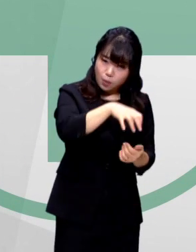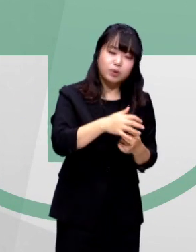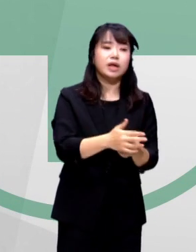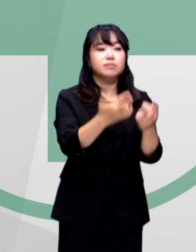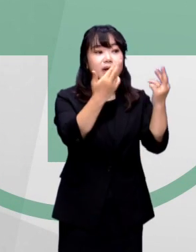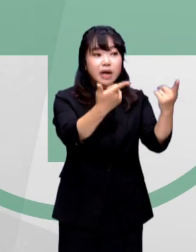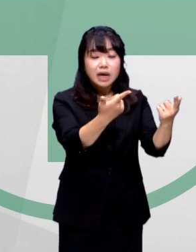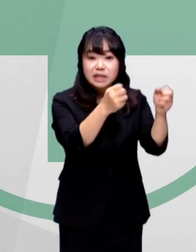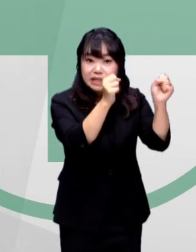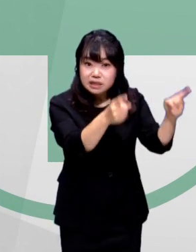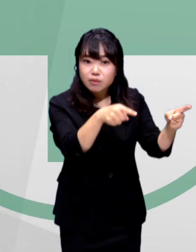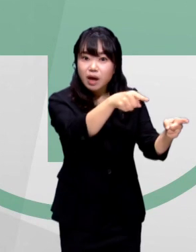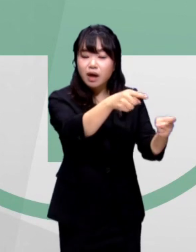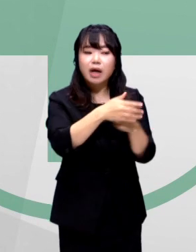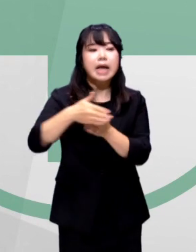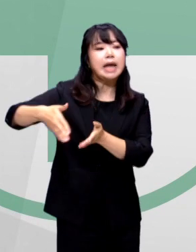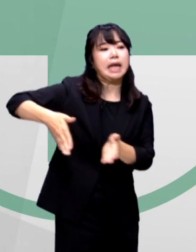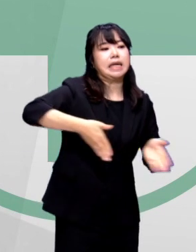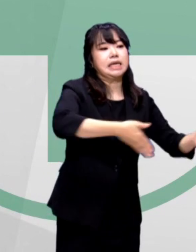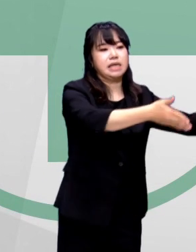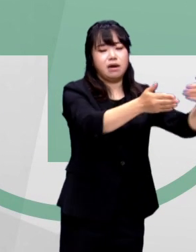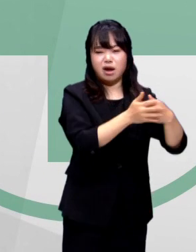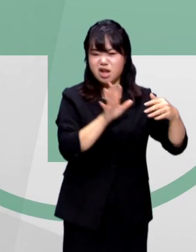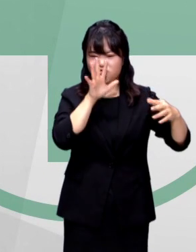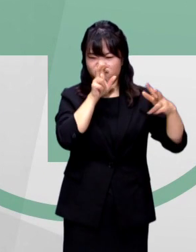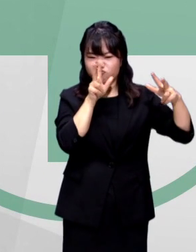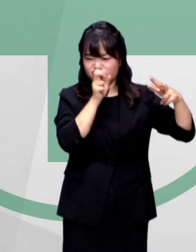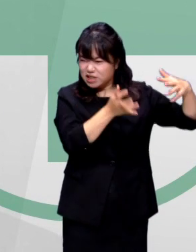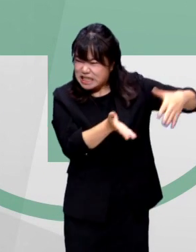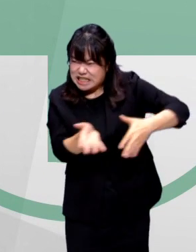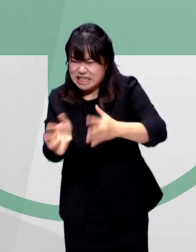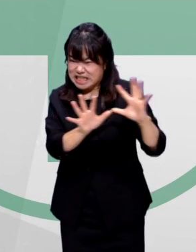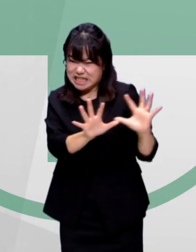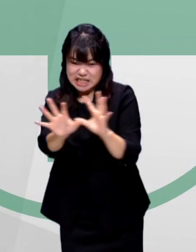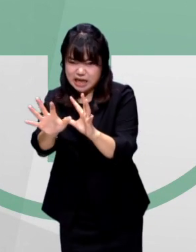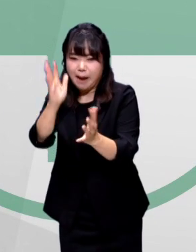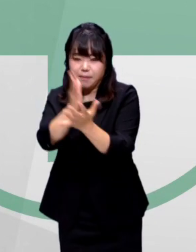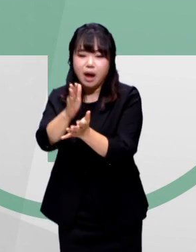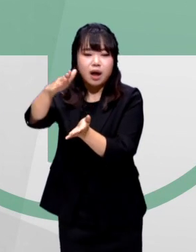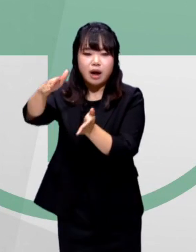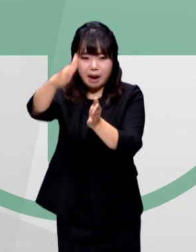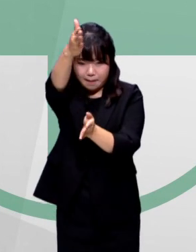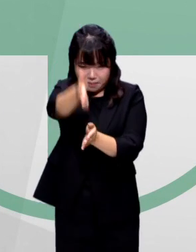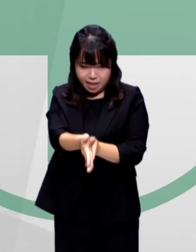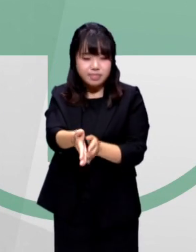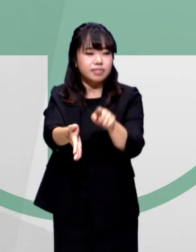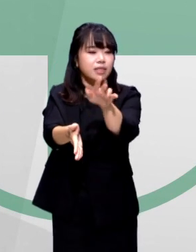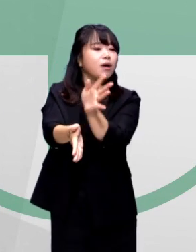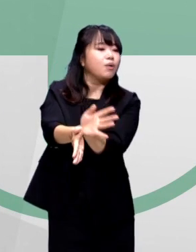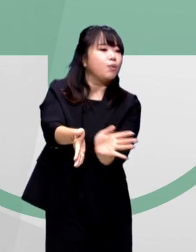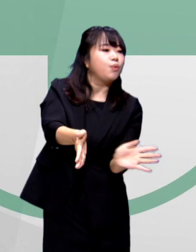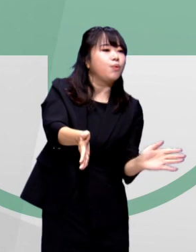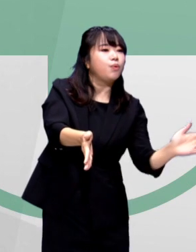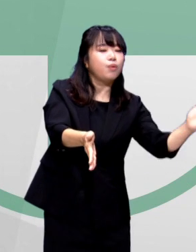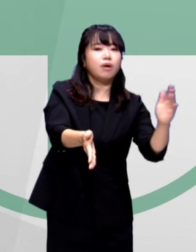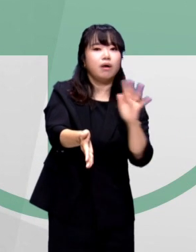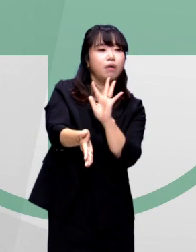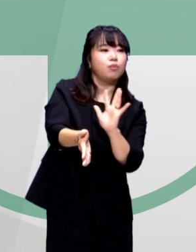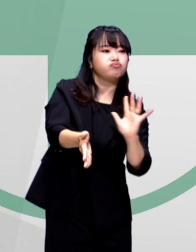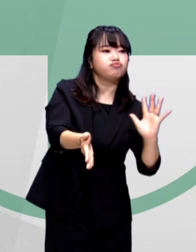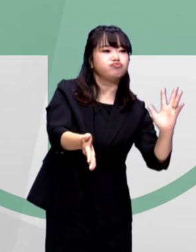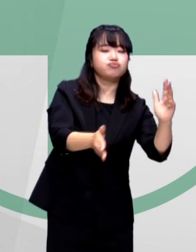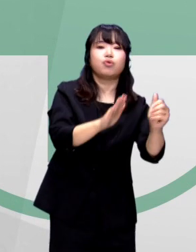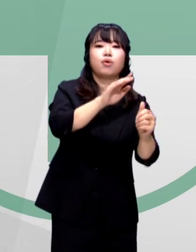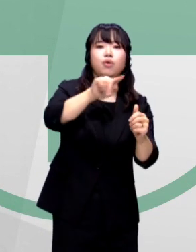공터를 이용해서 너무 우리가 예상하는 것과 폭발적인 수요가 발생해서 도로가 막혔었을 때 움직이지 못하는